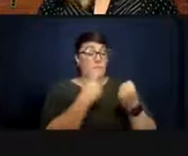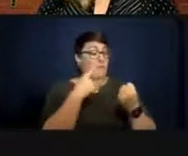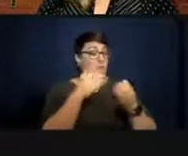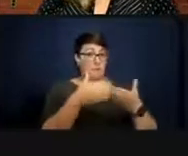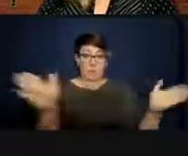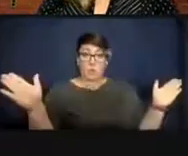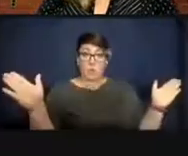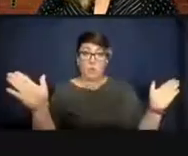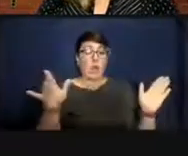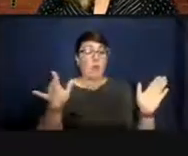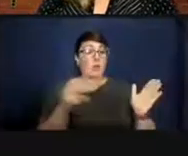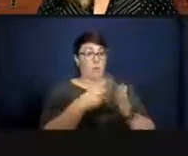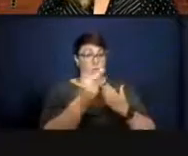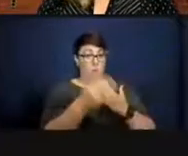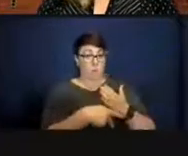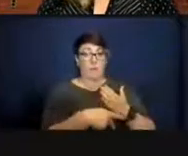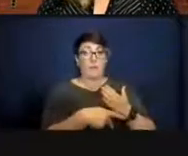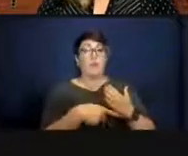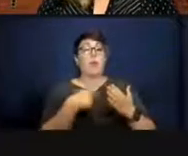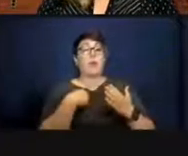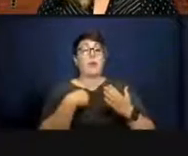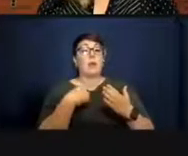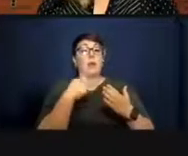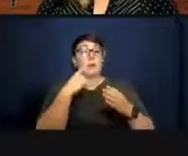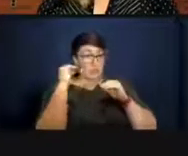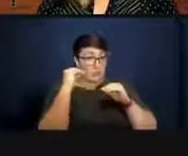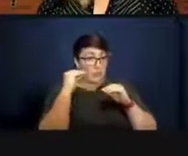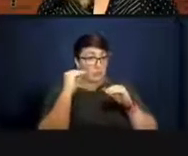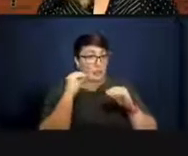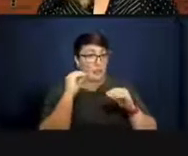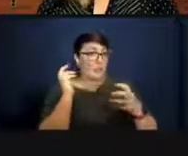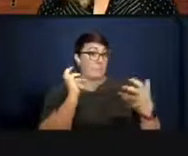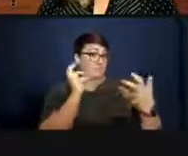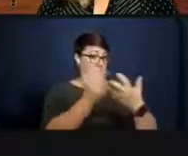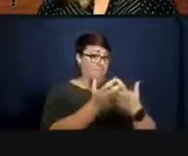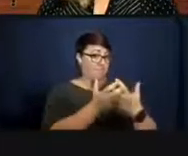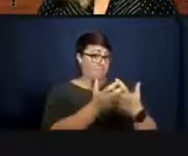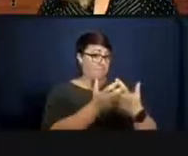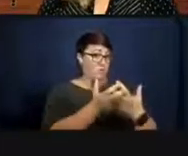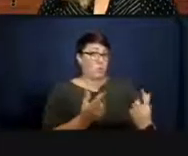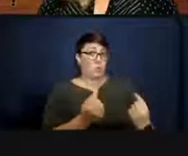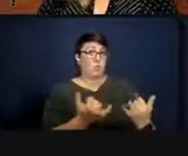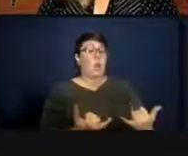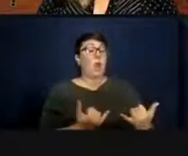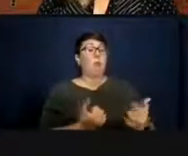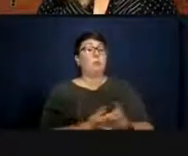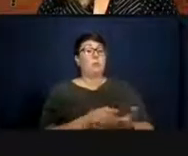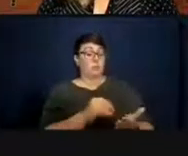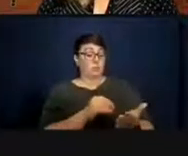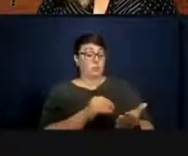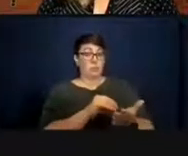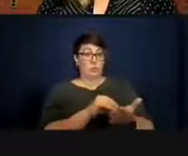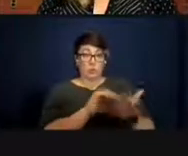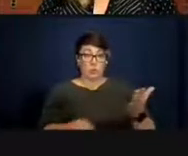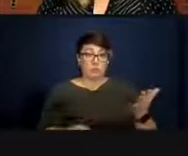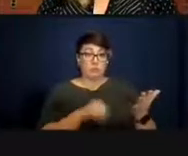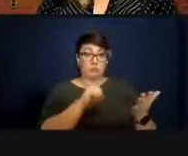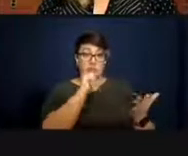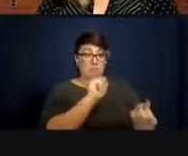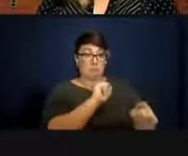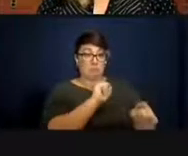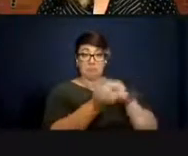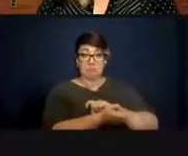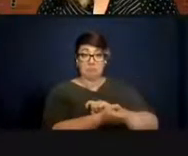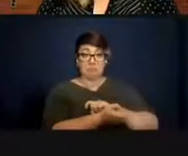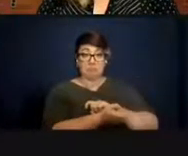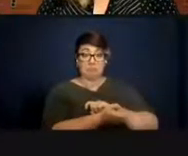wameomba nafasi katika programu hizo za sumaku. Kwa hivyo wanafunzi katika shule amba haoni tofauti